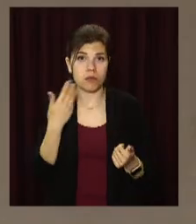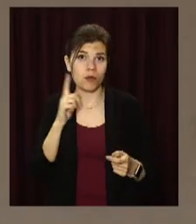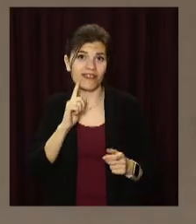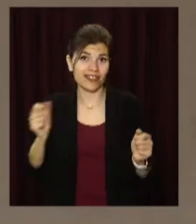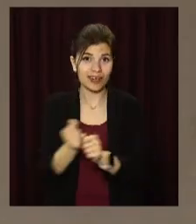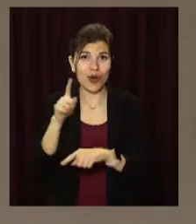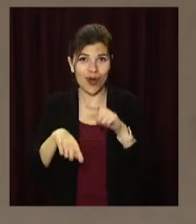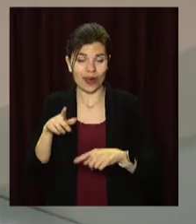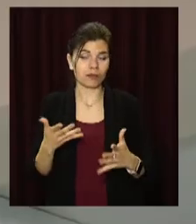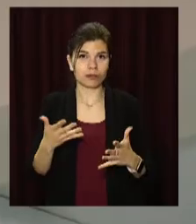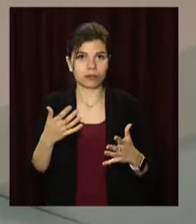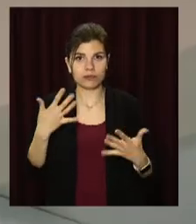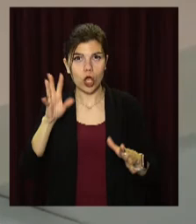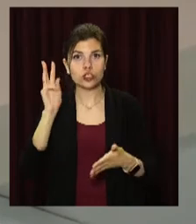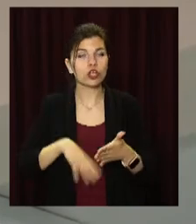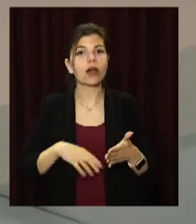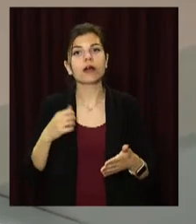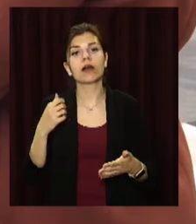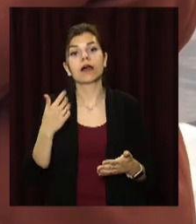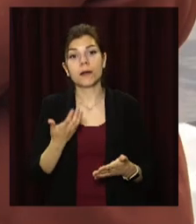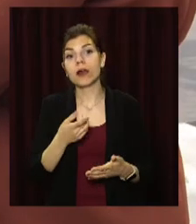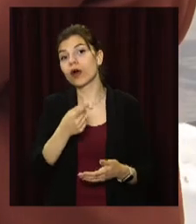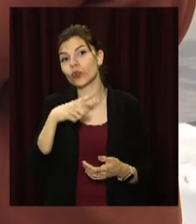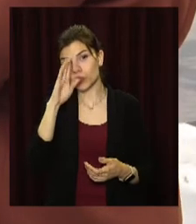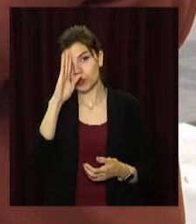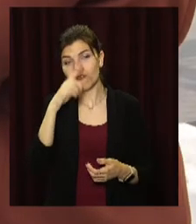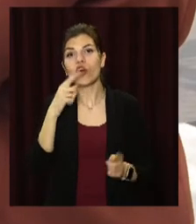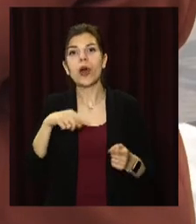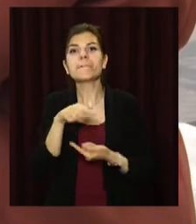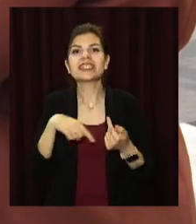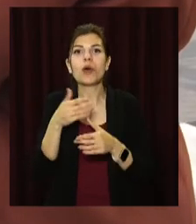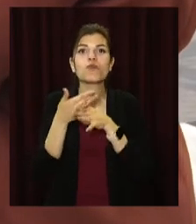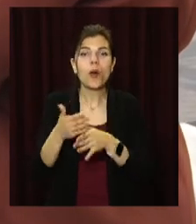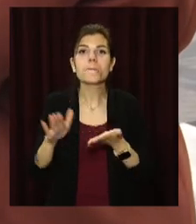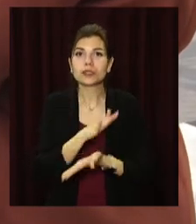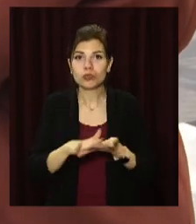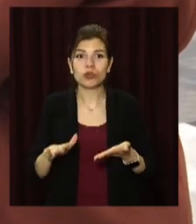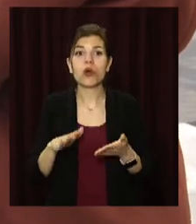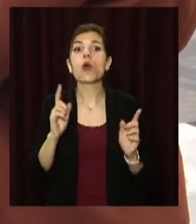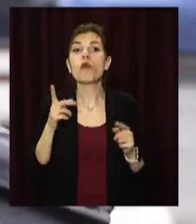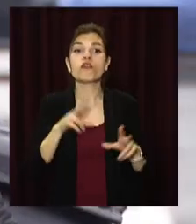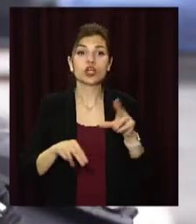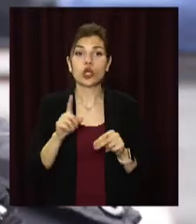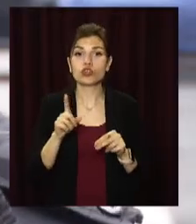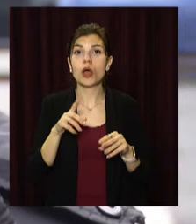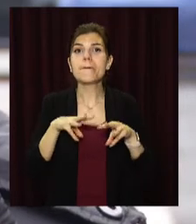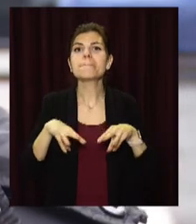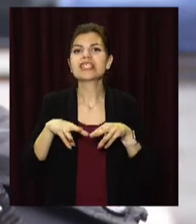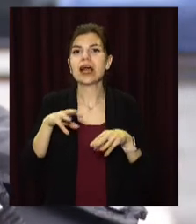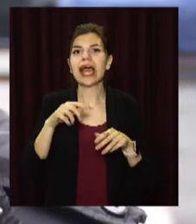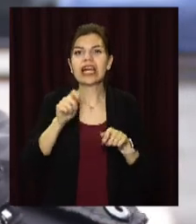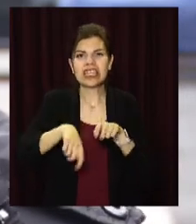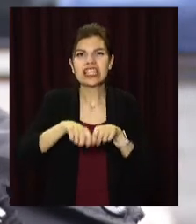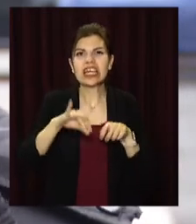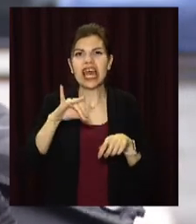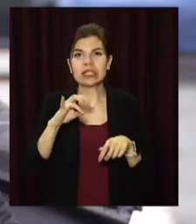Захищав інтереси підприємиця адвокат Василь Підлужний. Каже, допомагав бізнесменам безкоштовно, бо вважає, що міську інспекцію створили